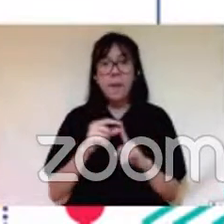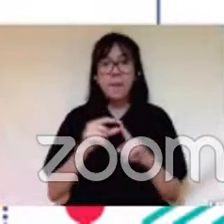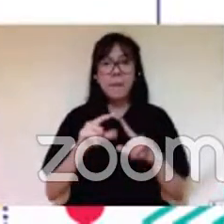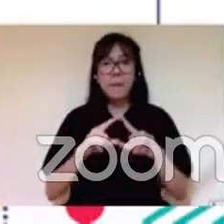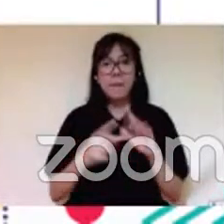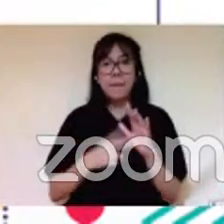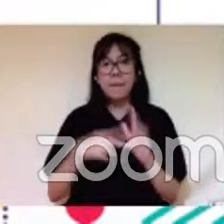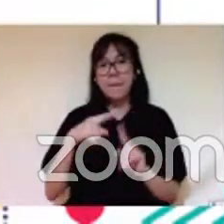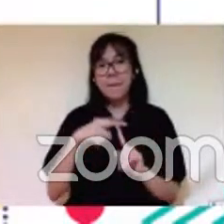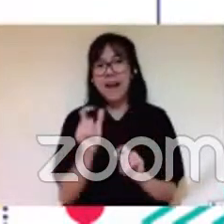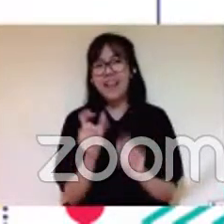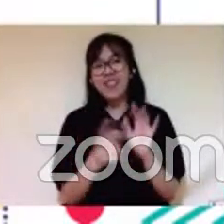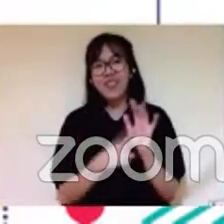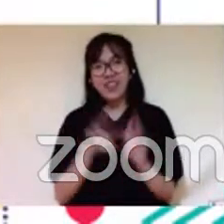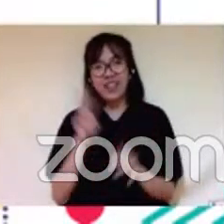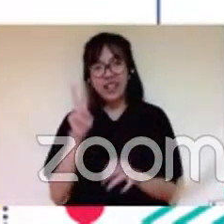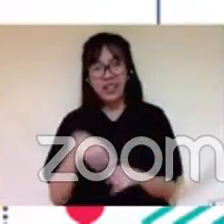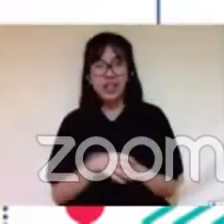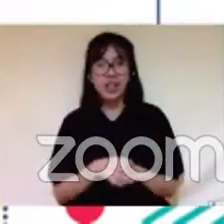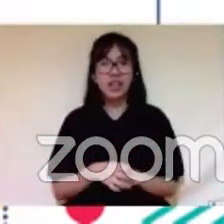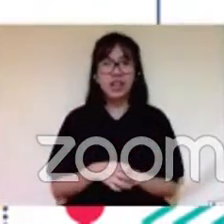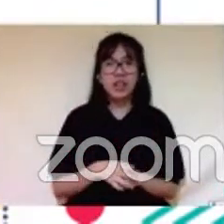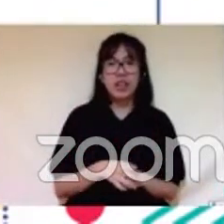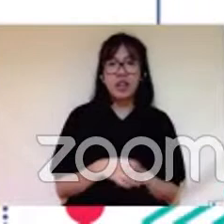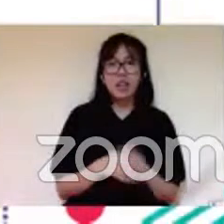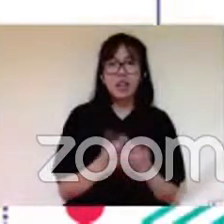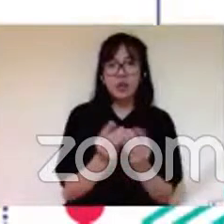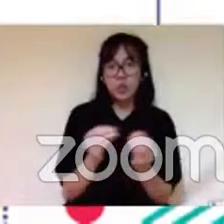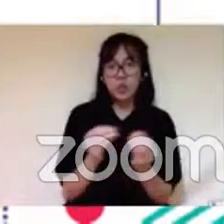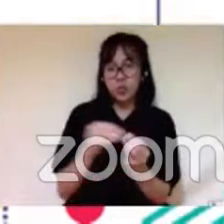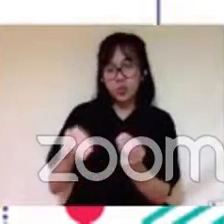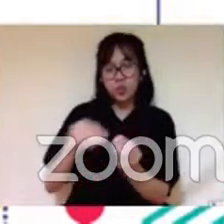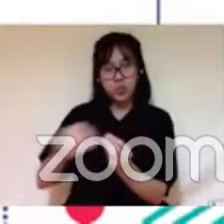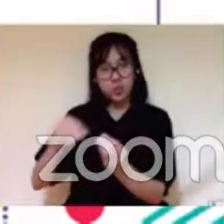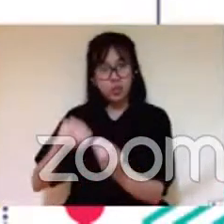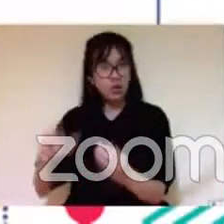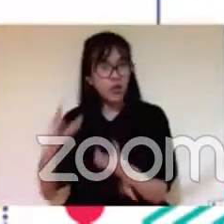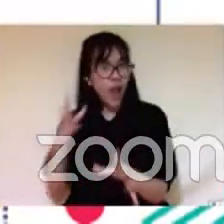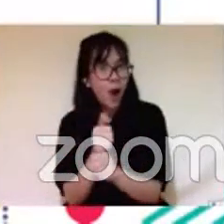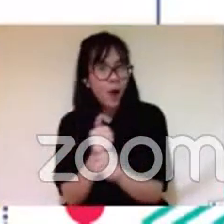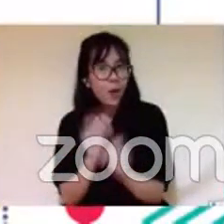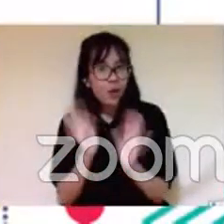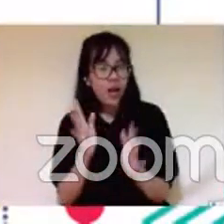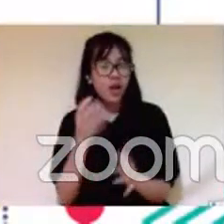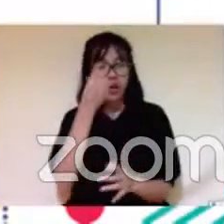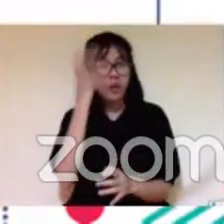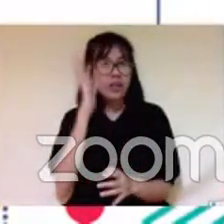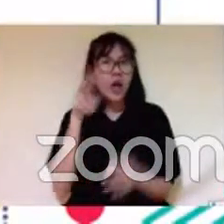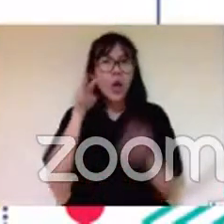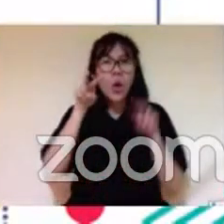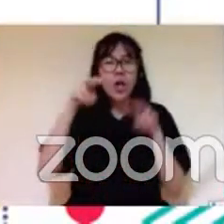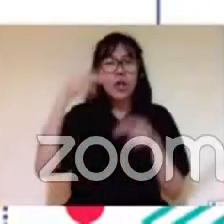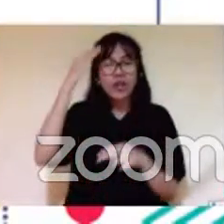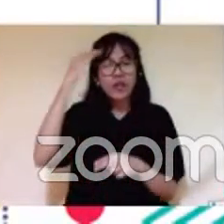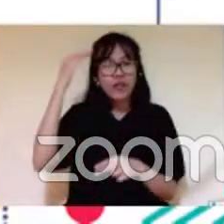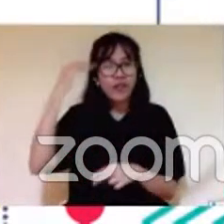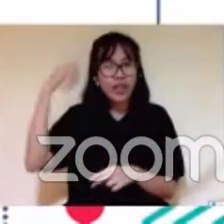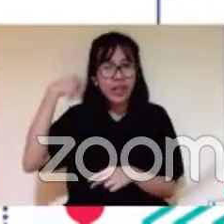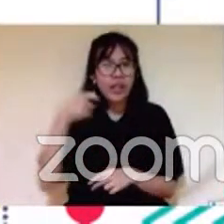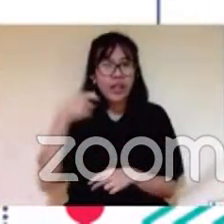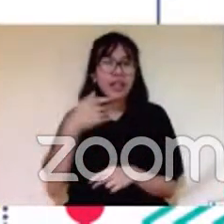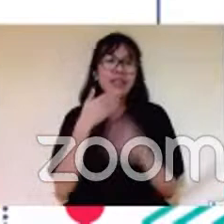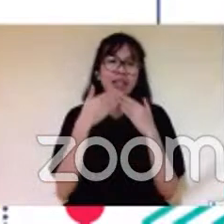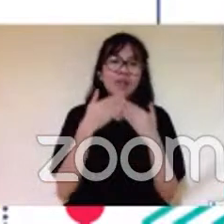pantun. Sudah mahir menanam janda monstera di pekarangan. Tidak lupa menikmati drama Korea. Terima kasih kepada para pembicara yang